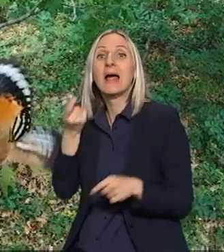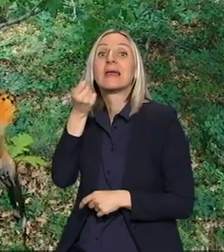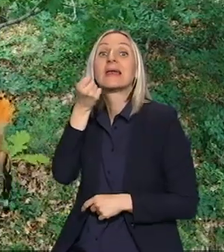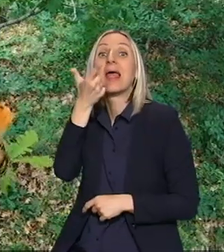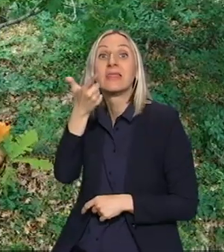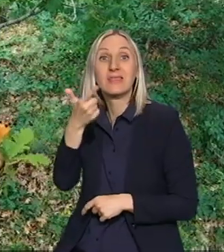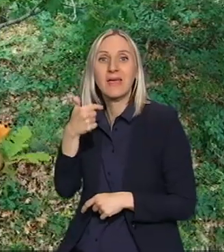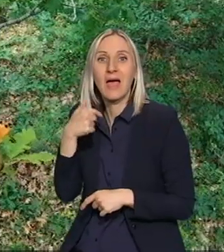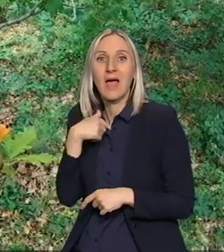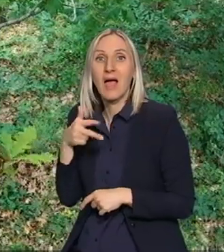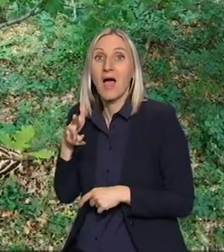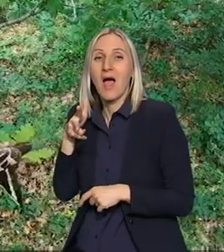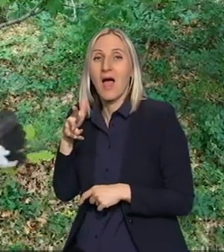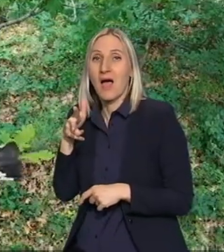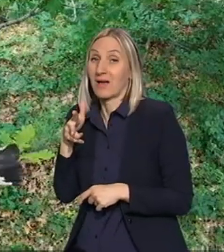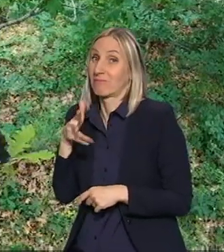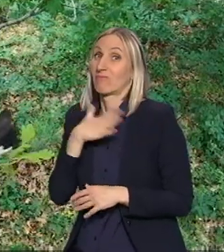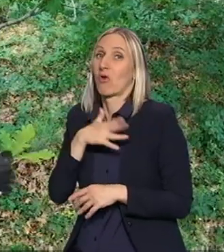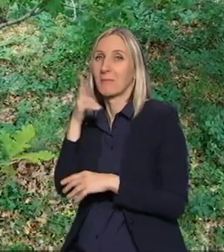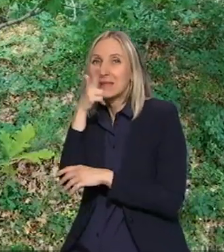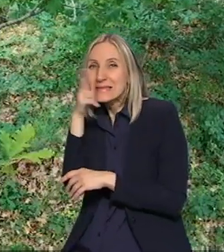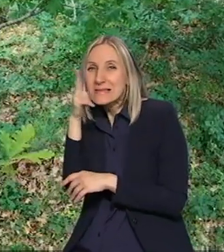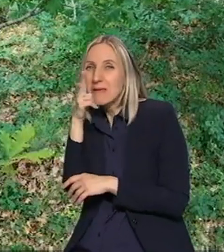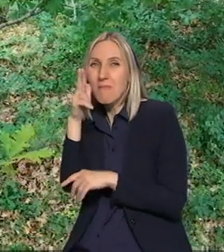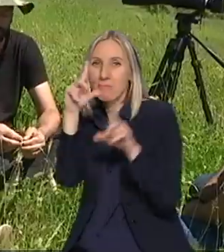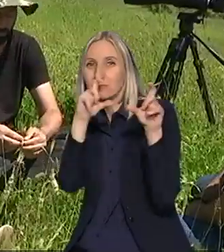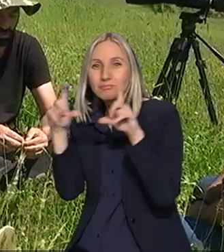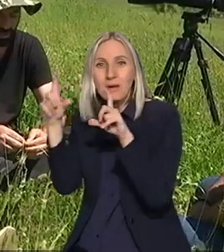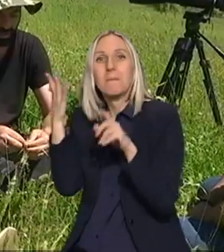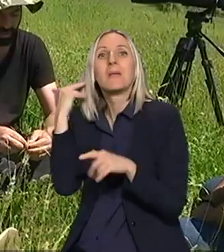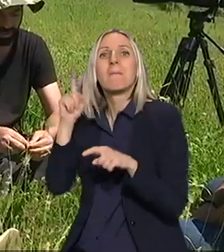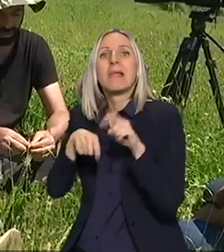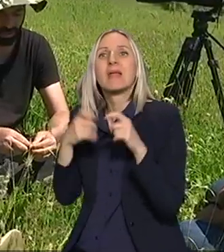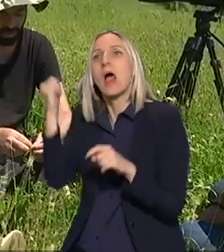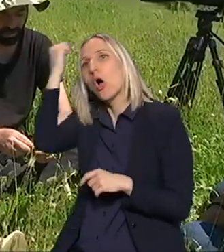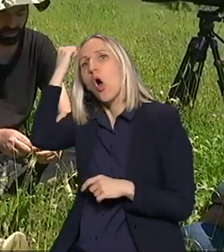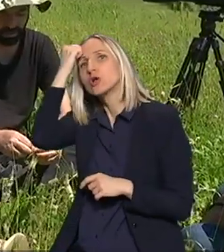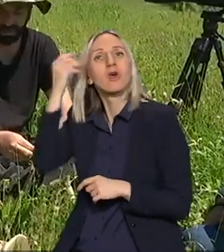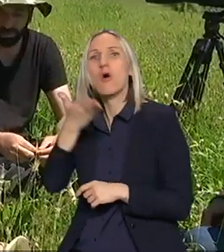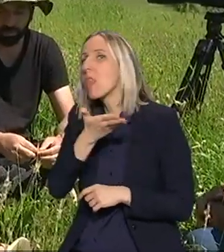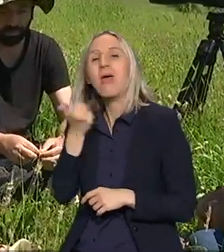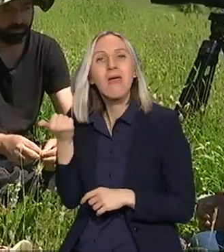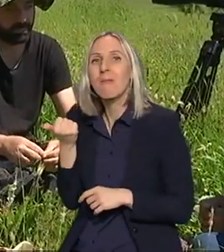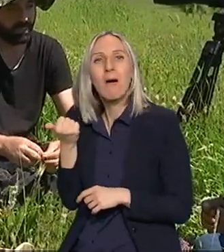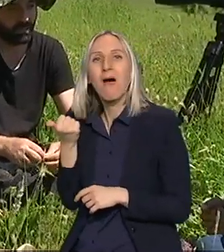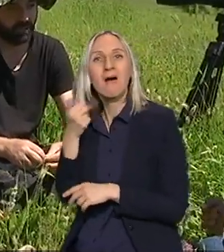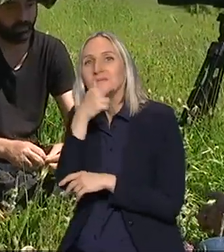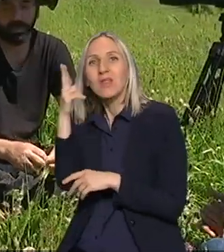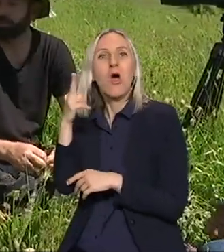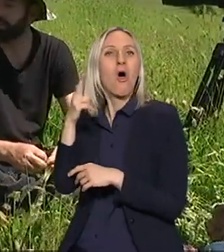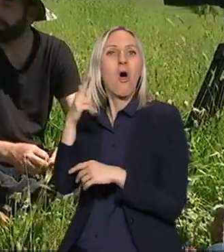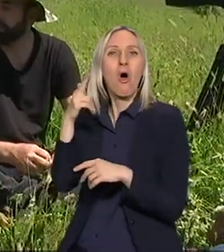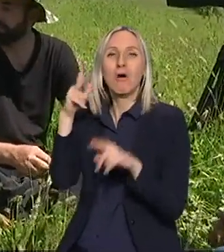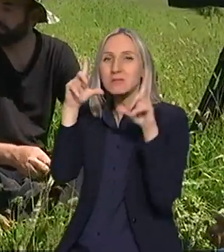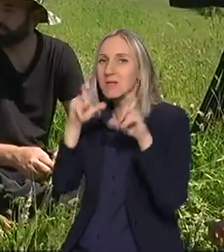što nije do sad imao takav materijal na Kosovu. I ja sam uspeo, a